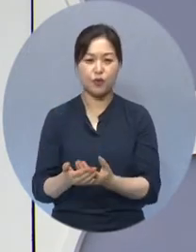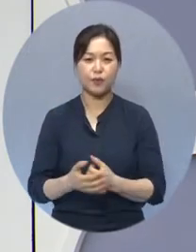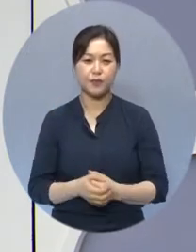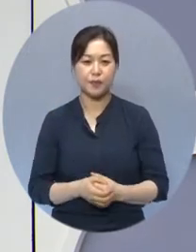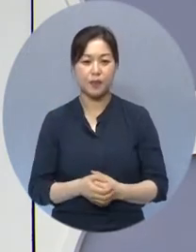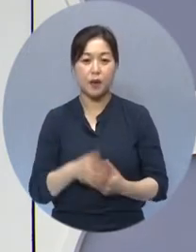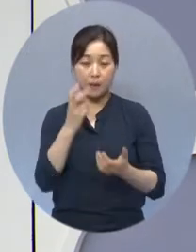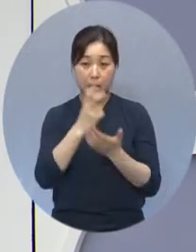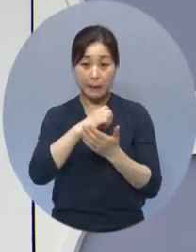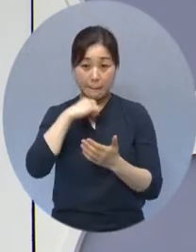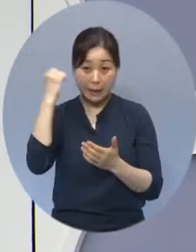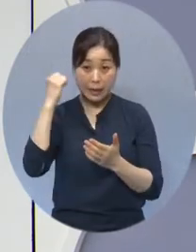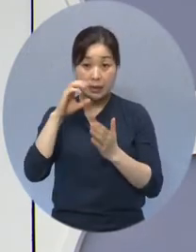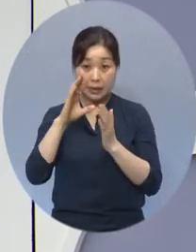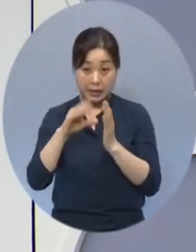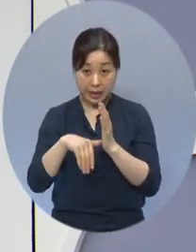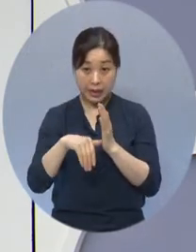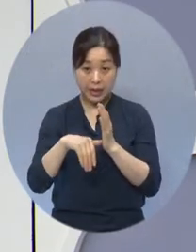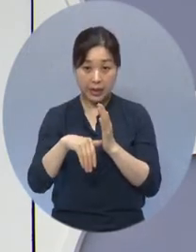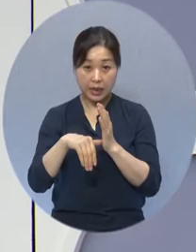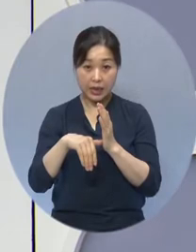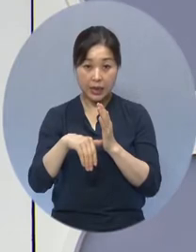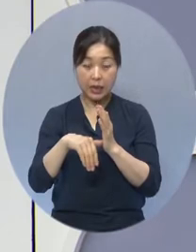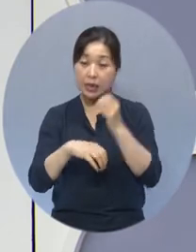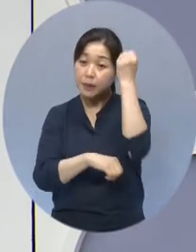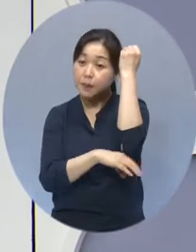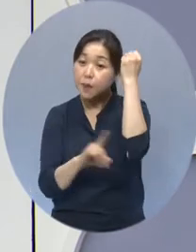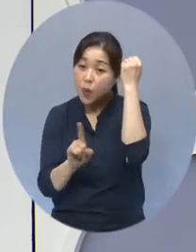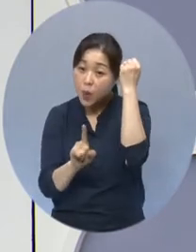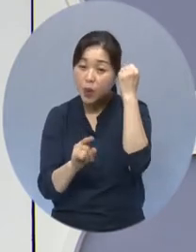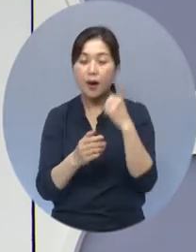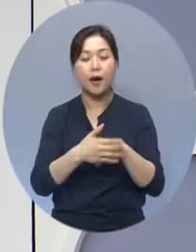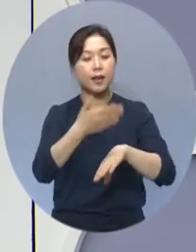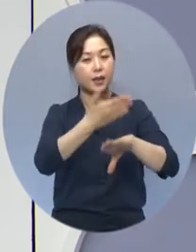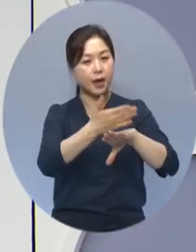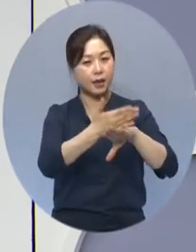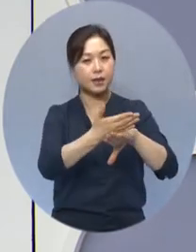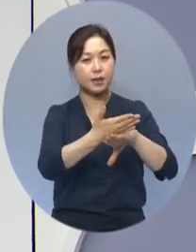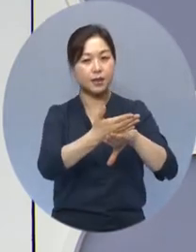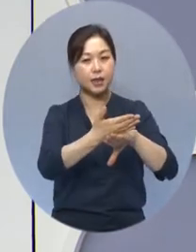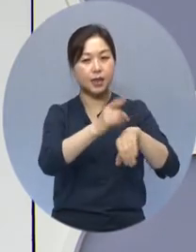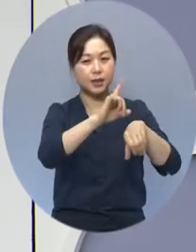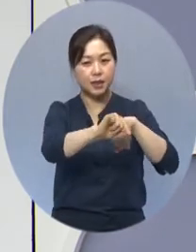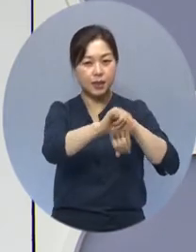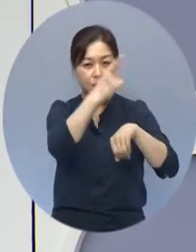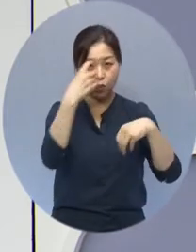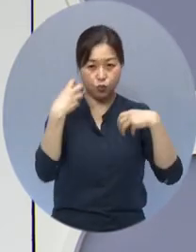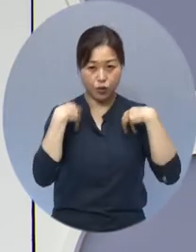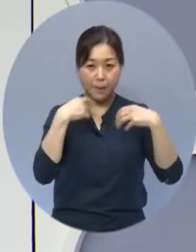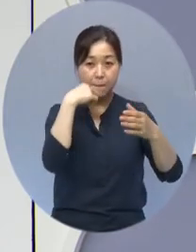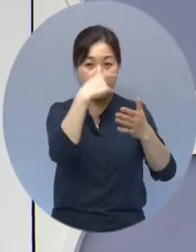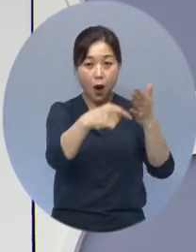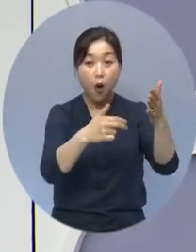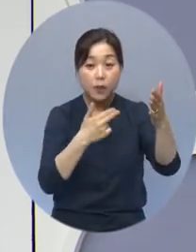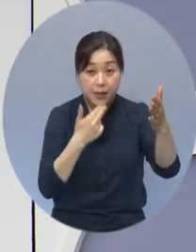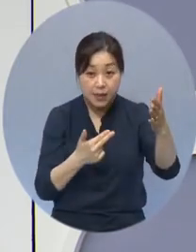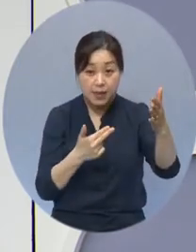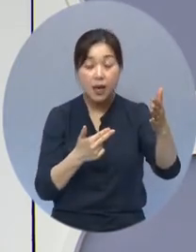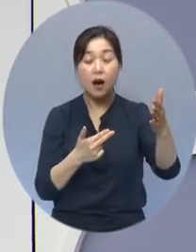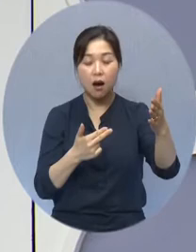법을 통과시킬 때 전제가 다른 지자체의 재정에 피해를 주지 않는 범주 안에서